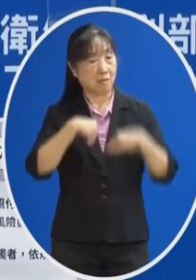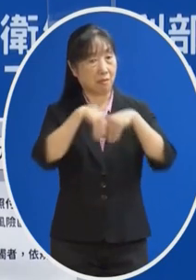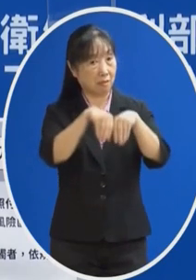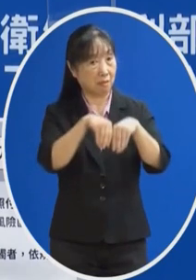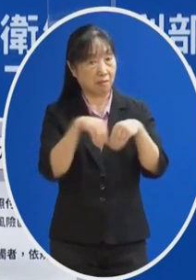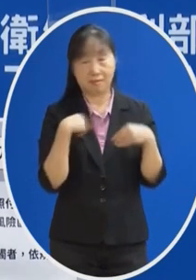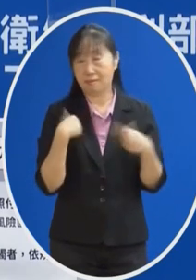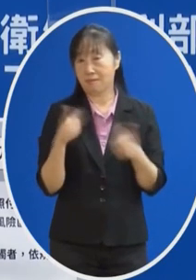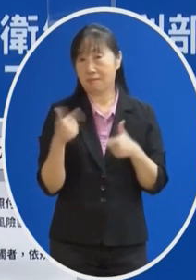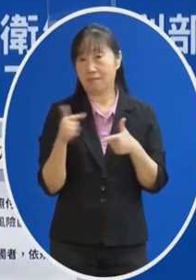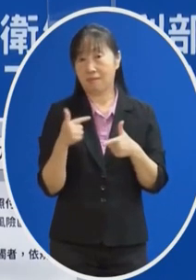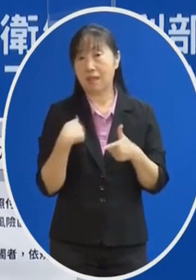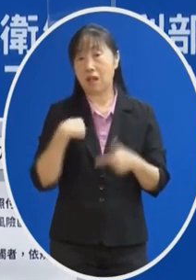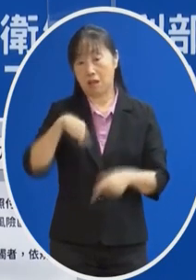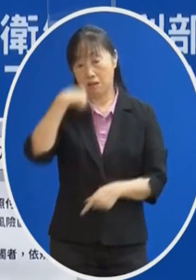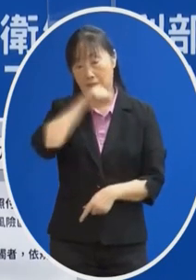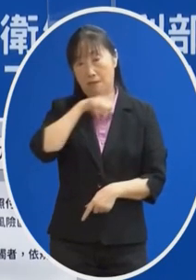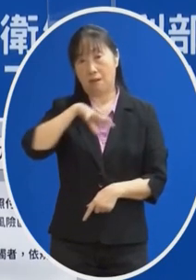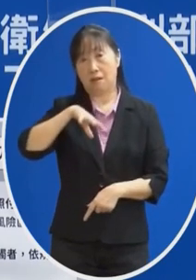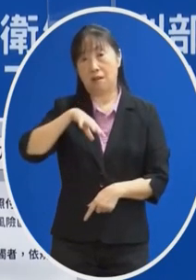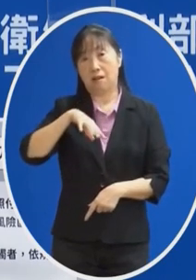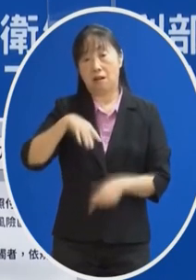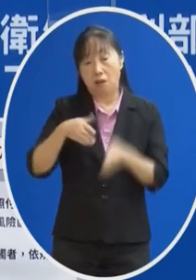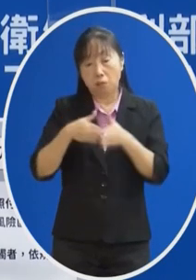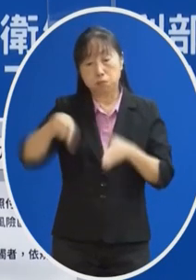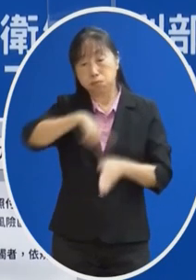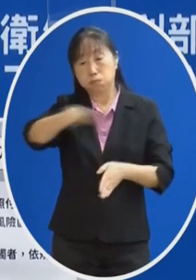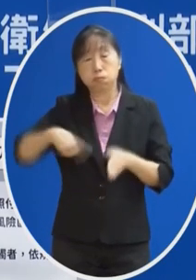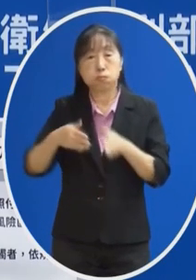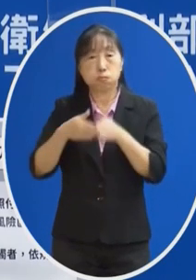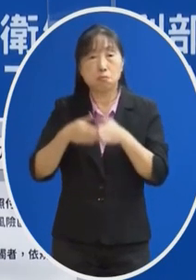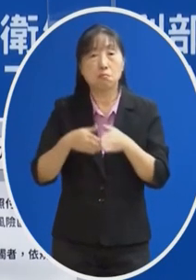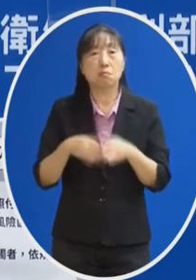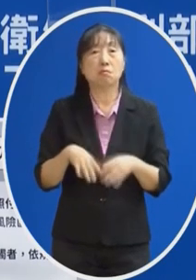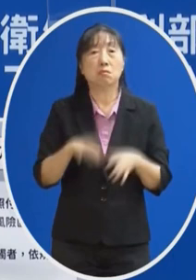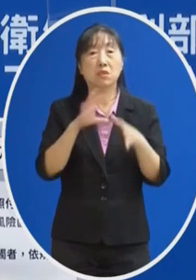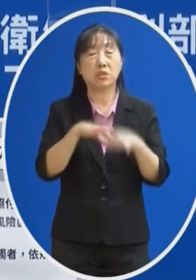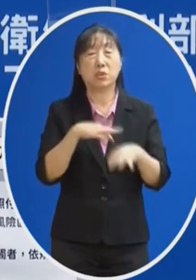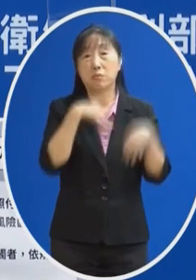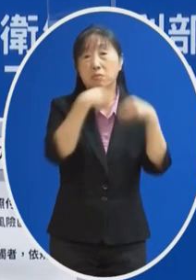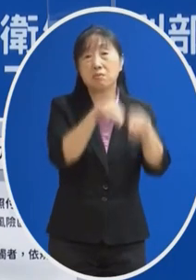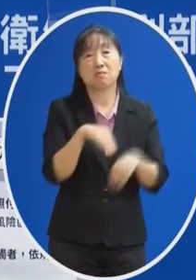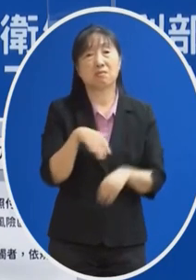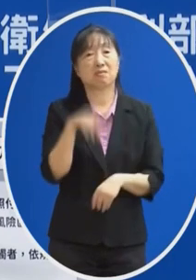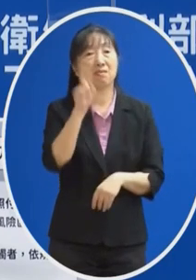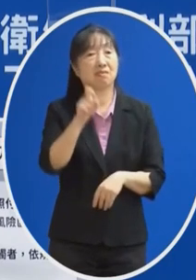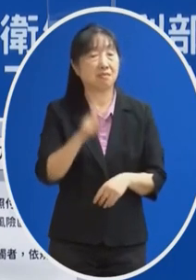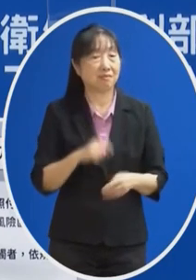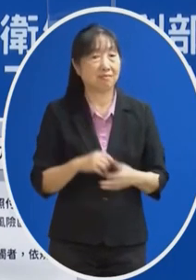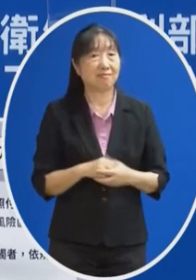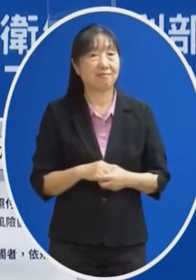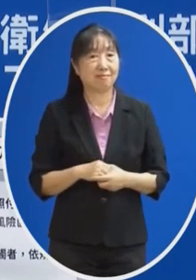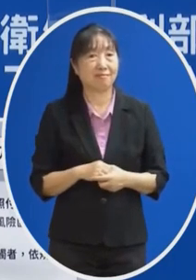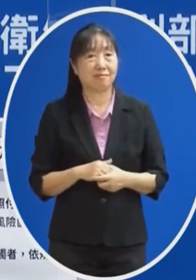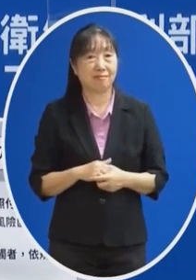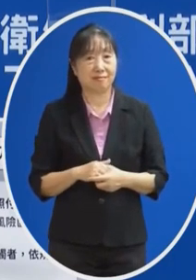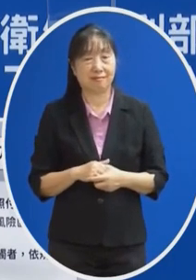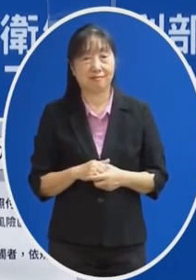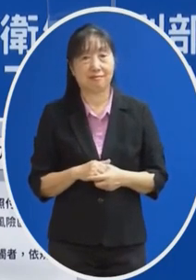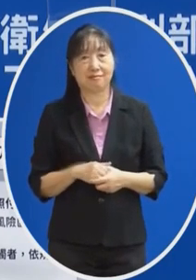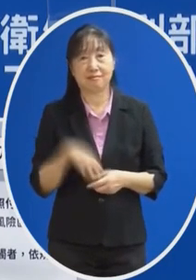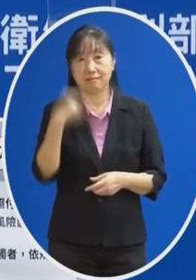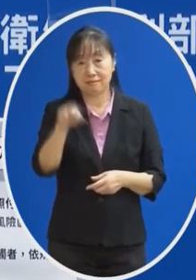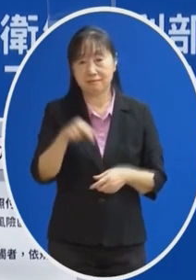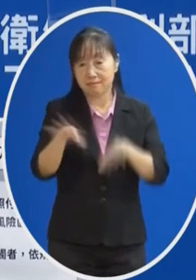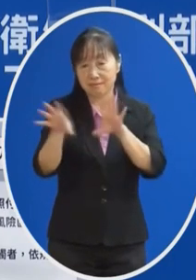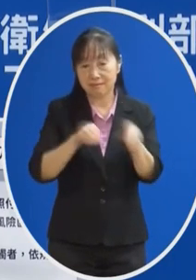哈，我们把国内要用的疫苗捐到国外去，这是目前是绝不可能。好，那第二个相关的这些文